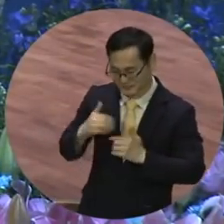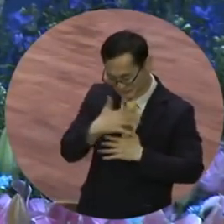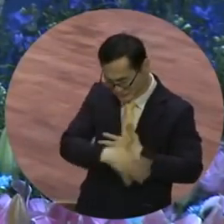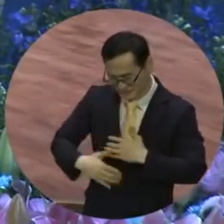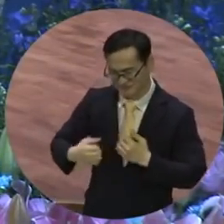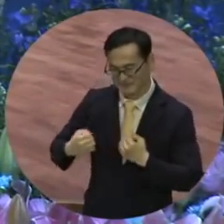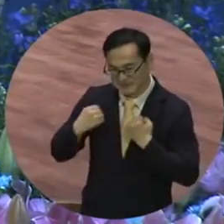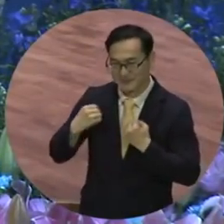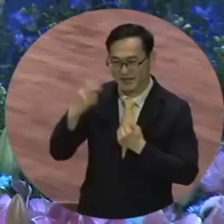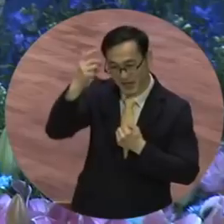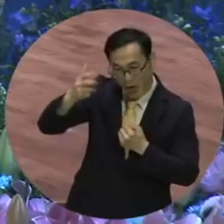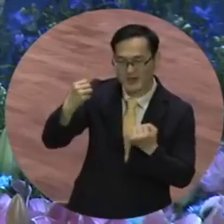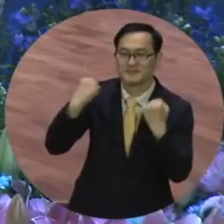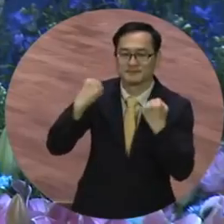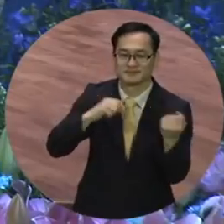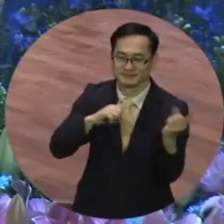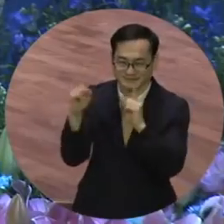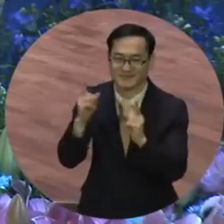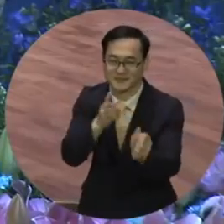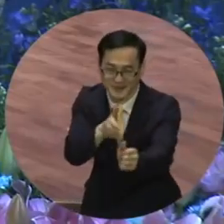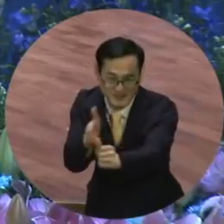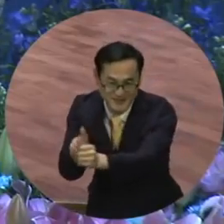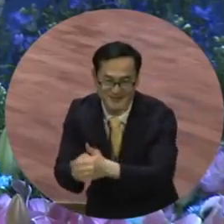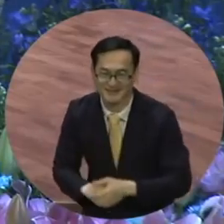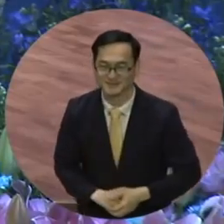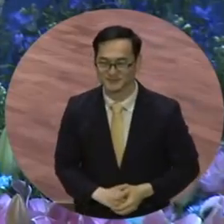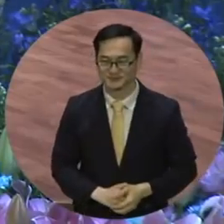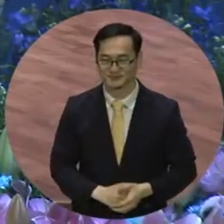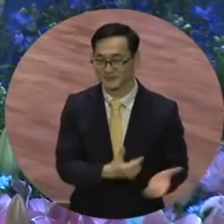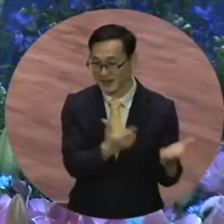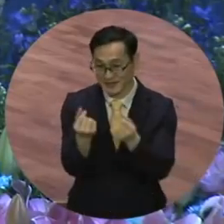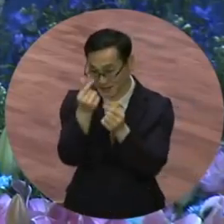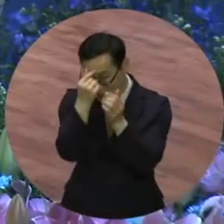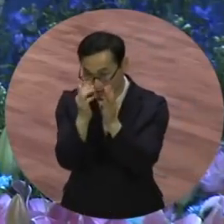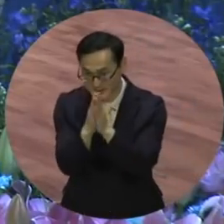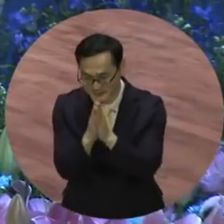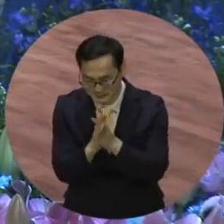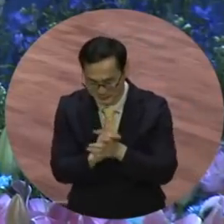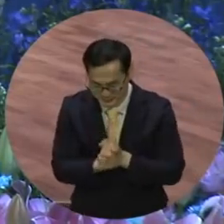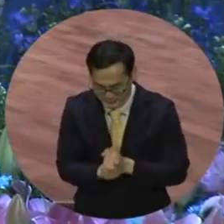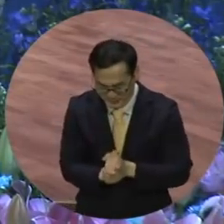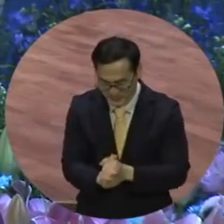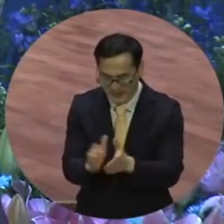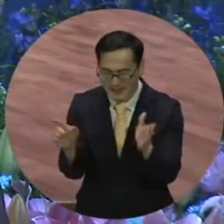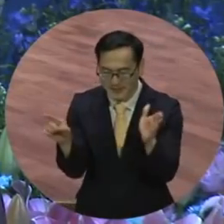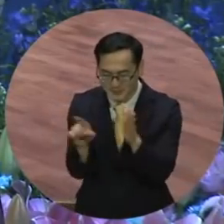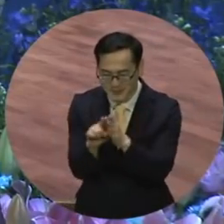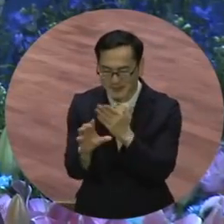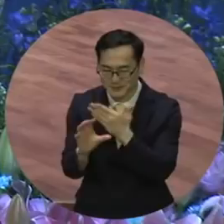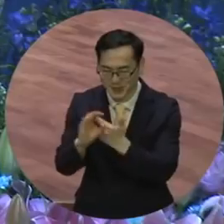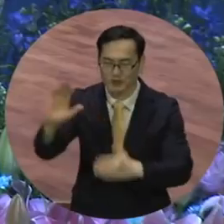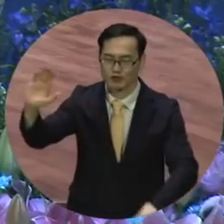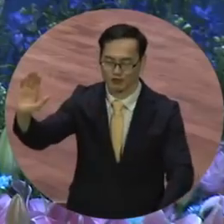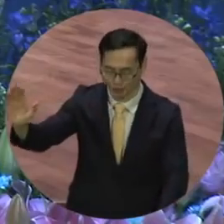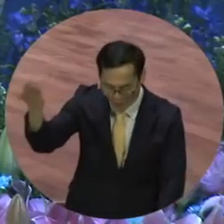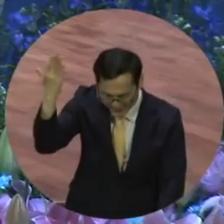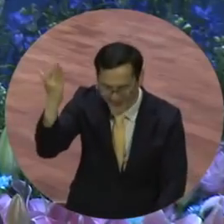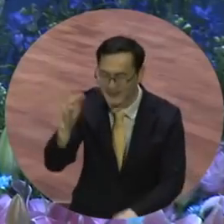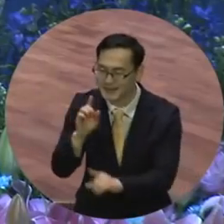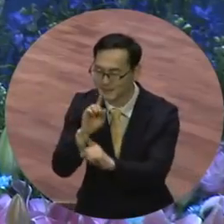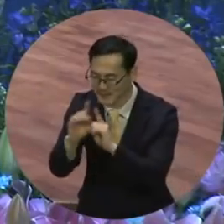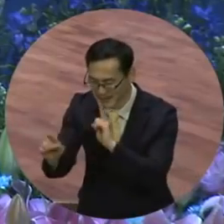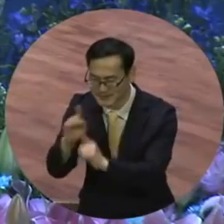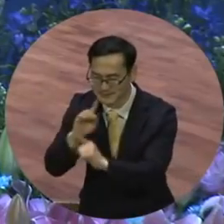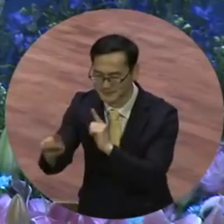주님으로 축복합니다. 기도합시다. 아버지 하나님, 믿으면 된다라는 하나님의 이 말씀을 우리